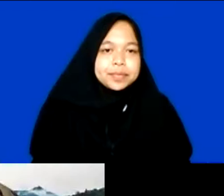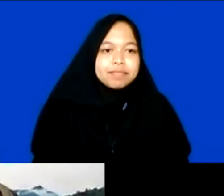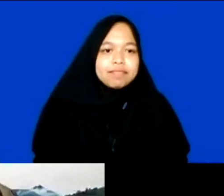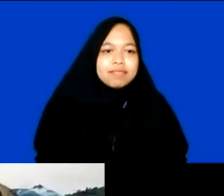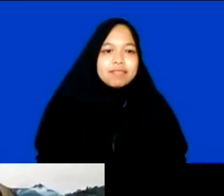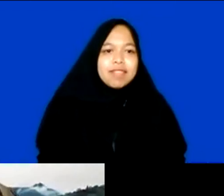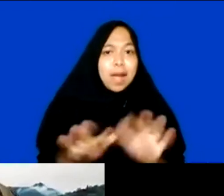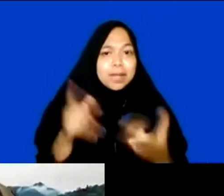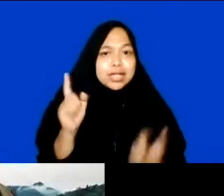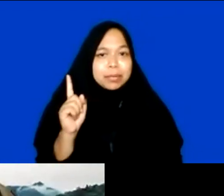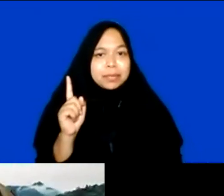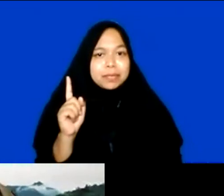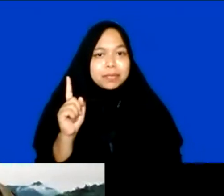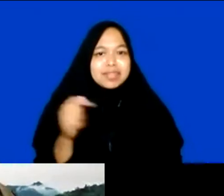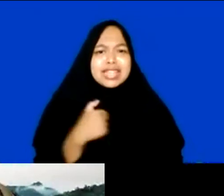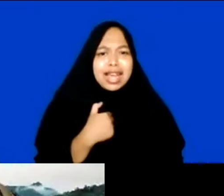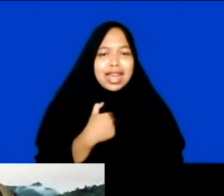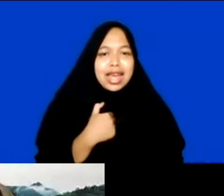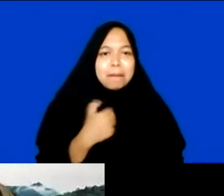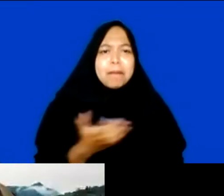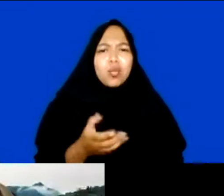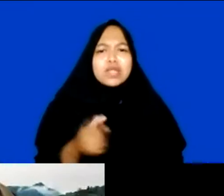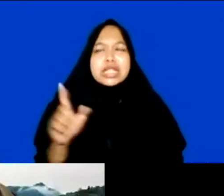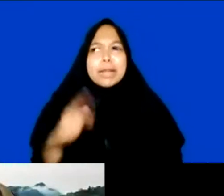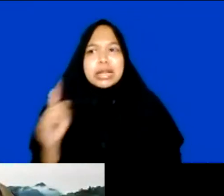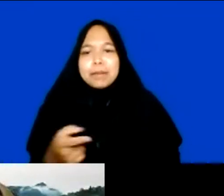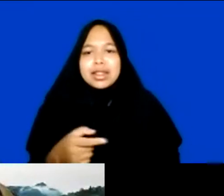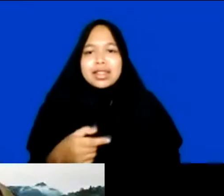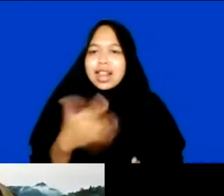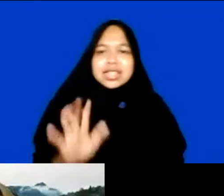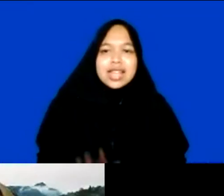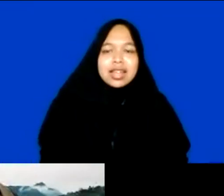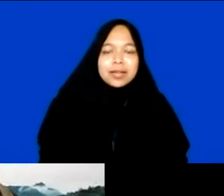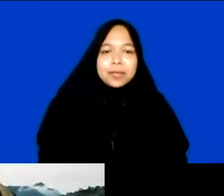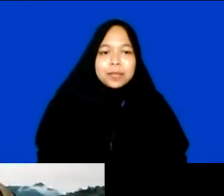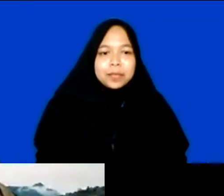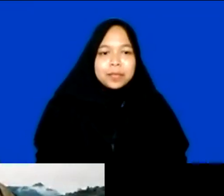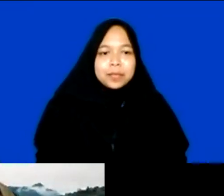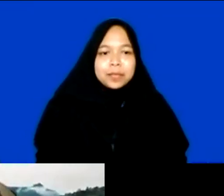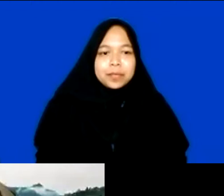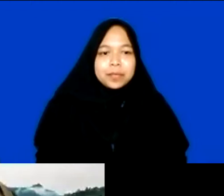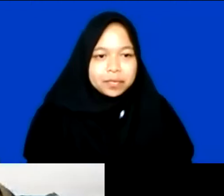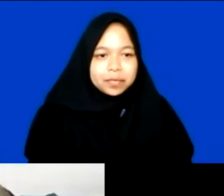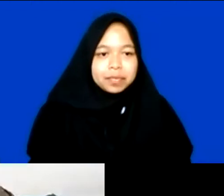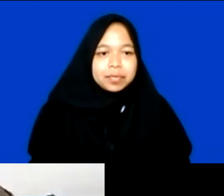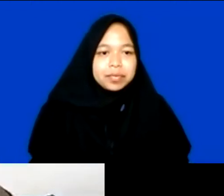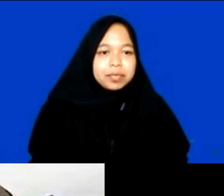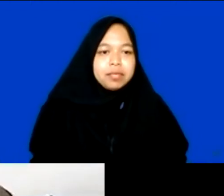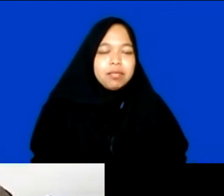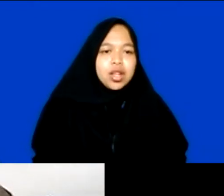udah nggak sabaran itu. Jadi akhirnya gagal, terus akhirnya buang-buang bahan, kayak gitu kan. Ada juga waktu